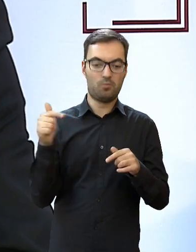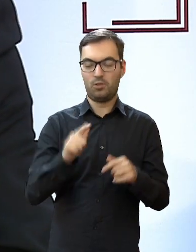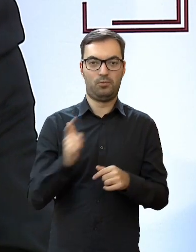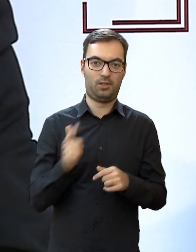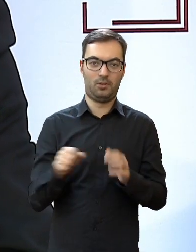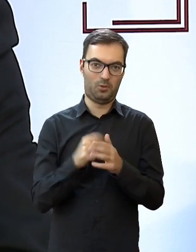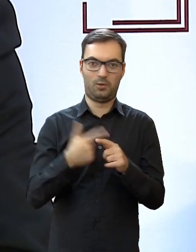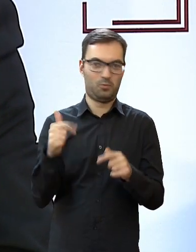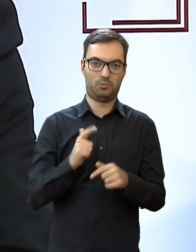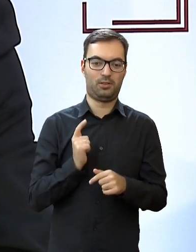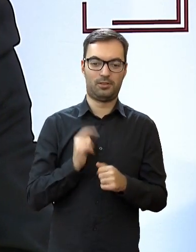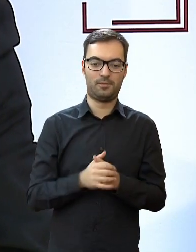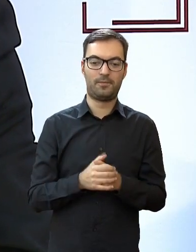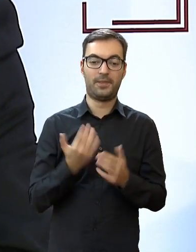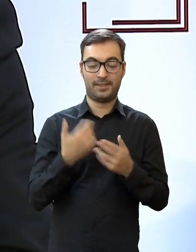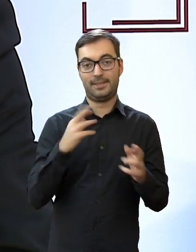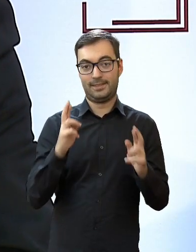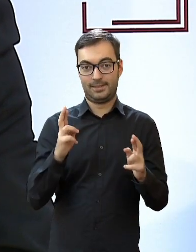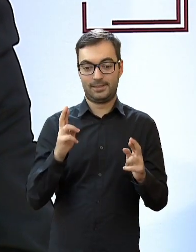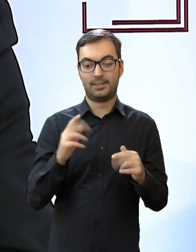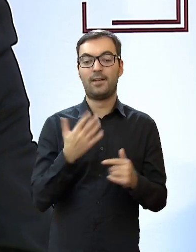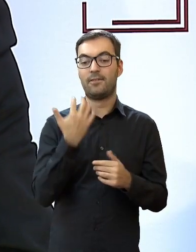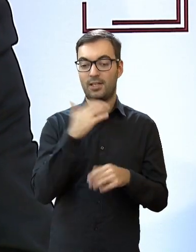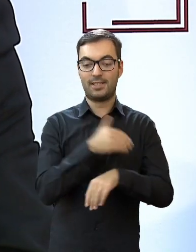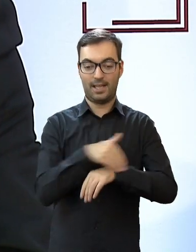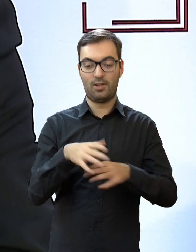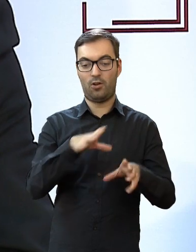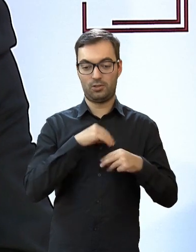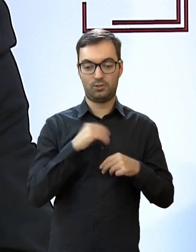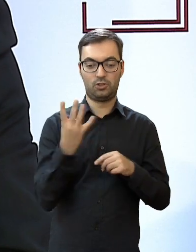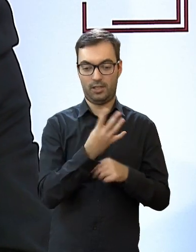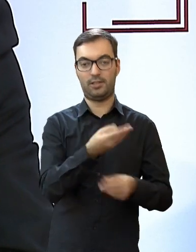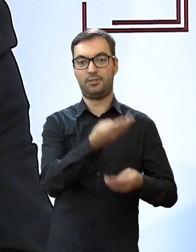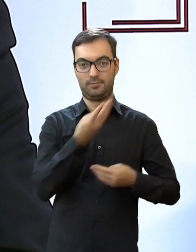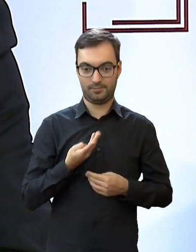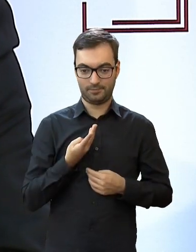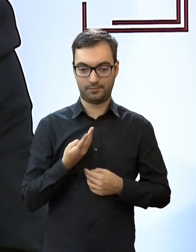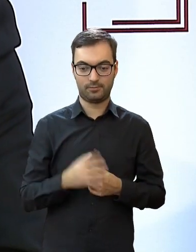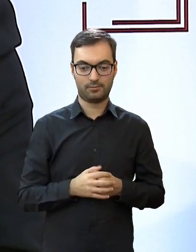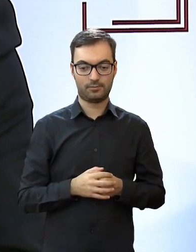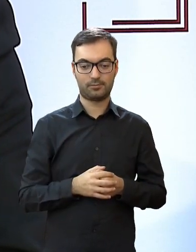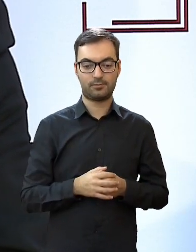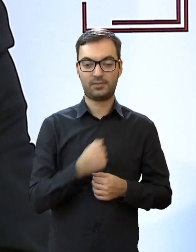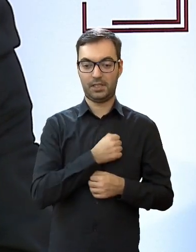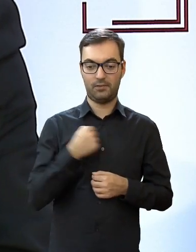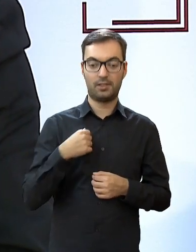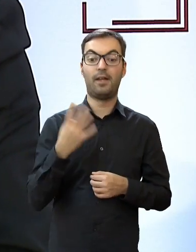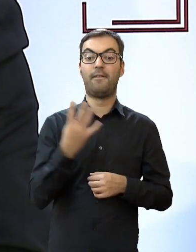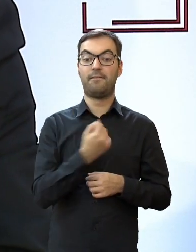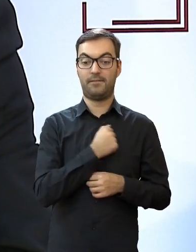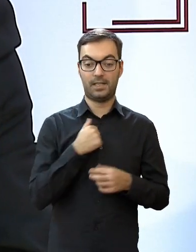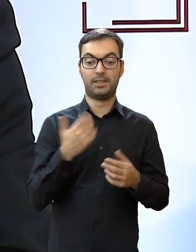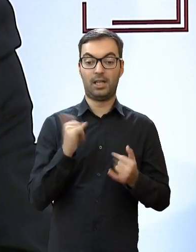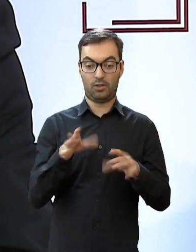czekać. Zakładam, że jednak tych obwodów zagranicznych czterech, te protokoły dotrą do Komisji Okrągowej w Warszawie. A wtedy, jeżeli